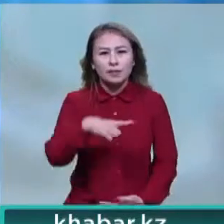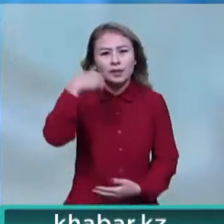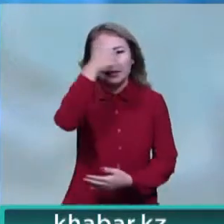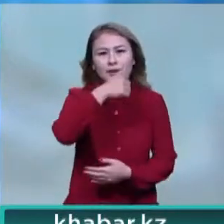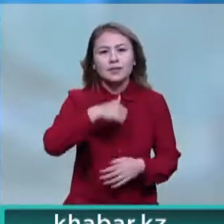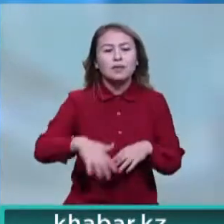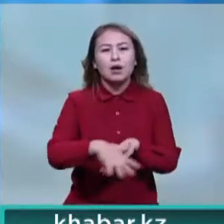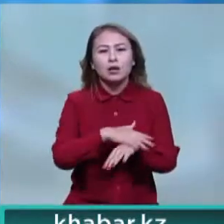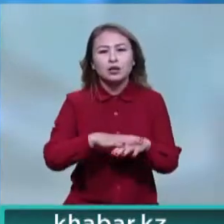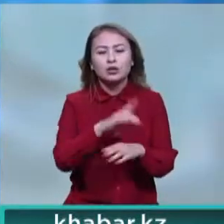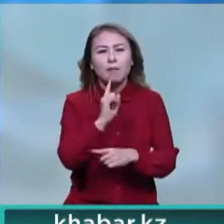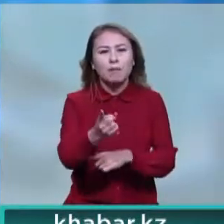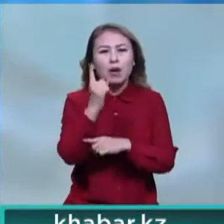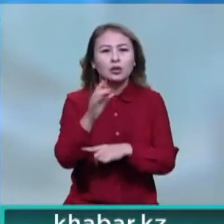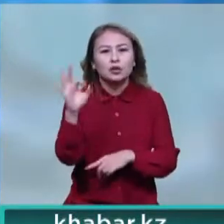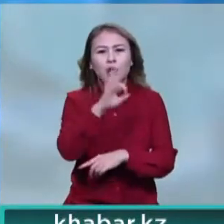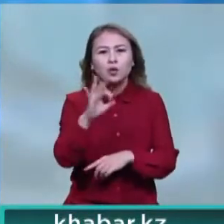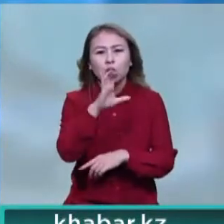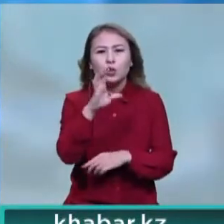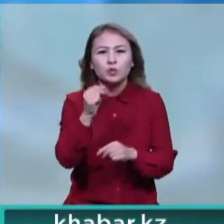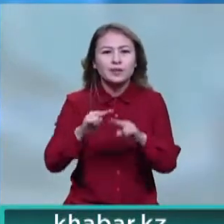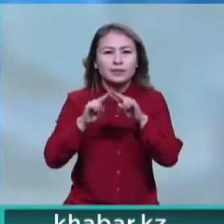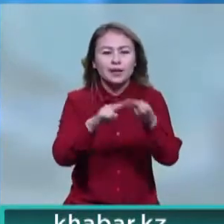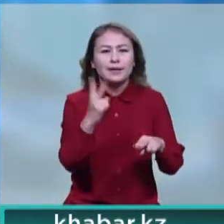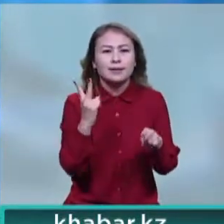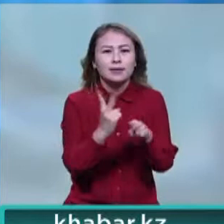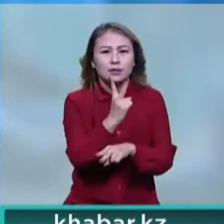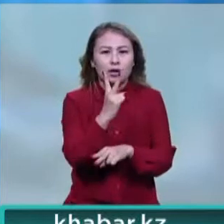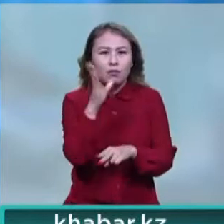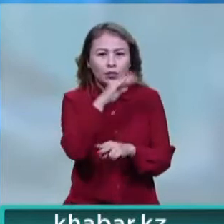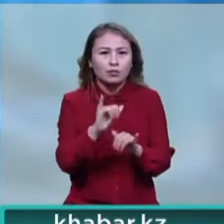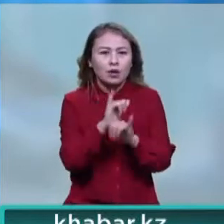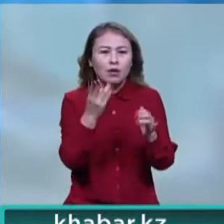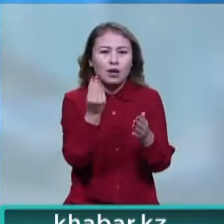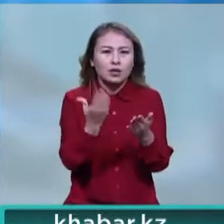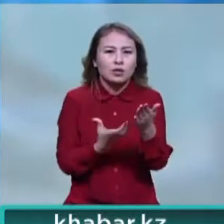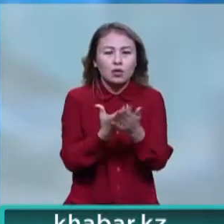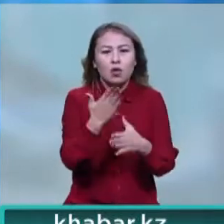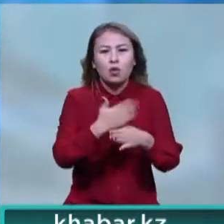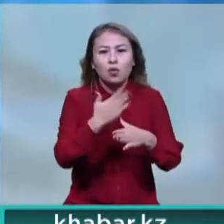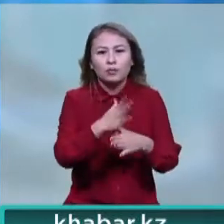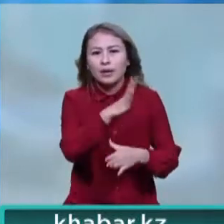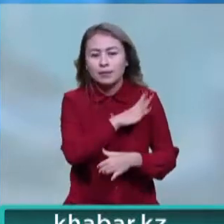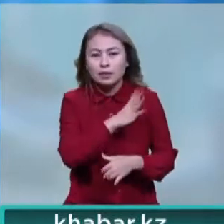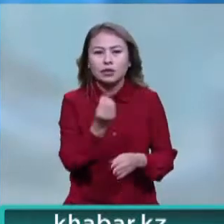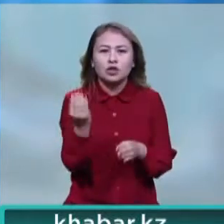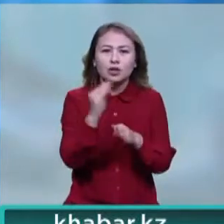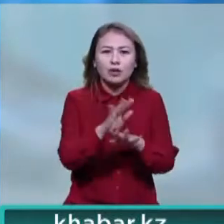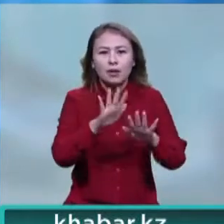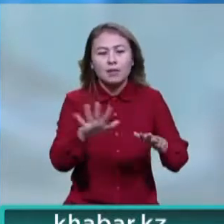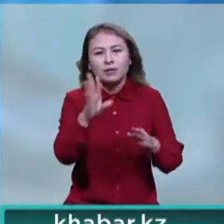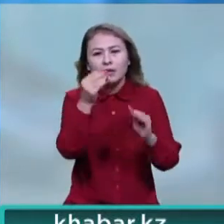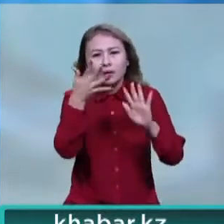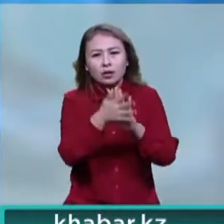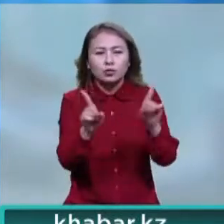Биыл елімізден балық шаруашылығына бөлінетін субсидия 2 есеге дейін артуы мүмкін. Қаржылай көмекті өнімге ғана емес, кеткен шығынға